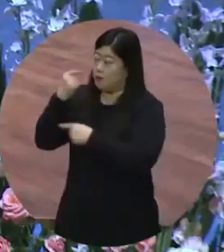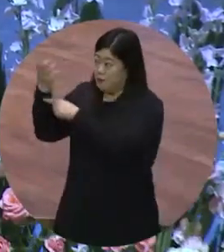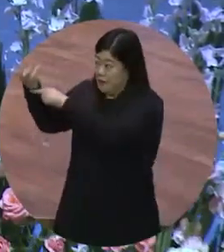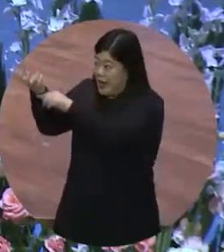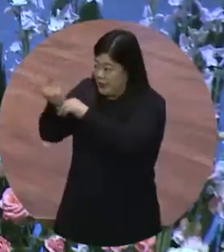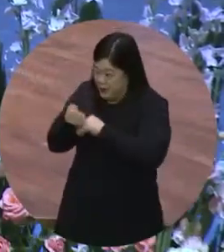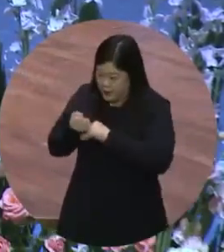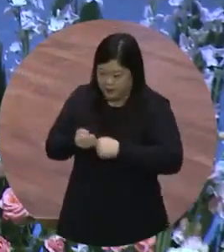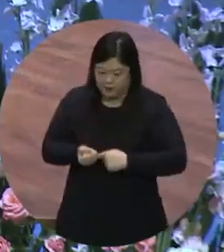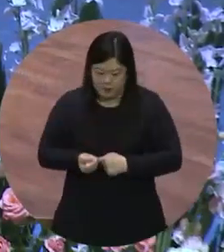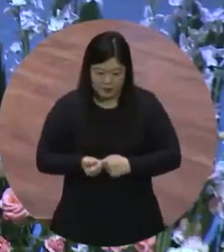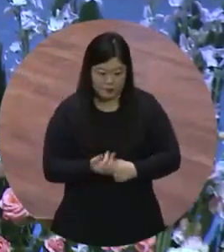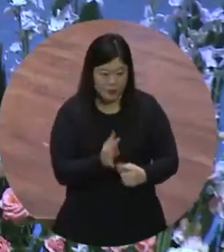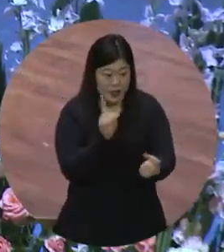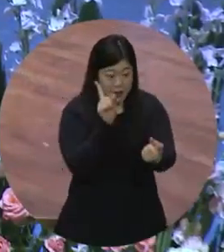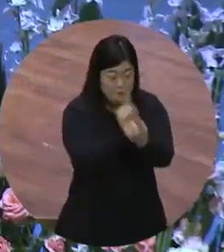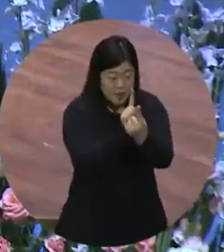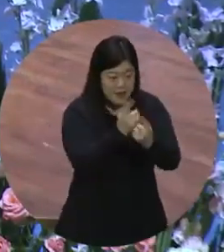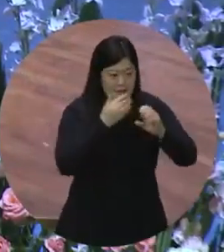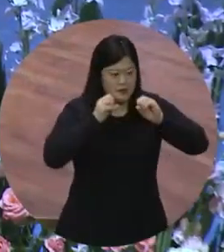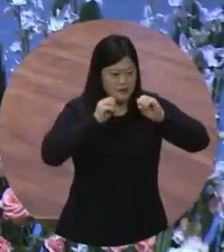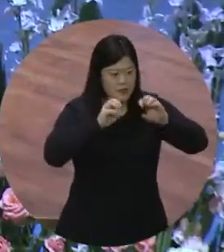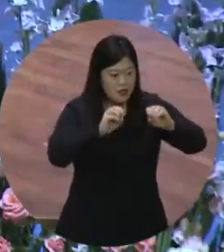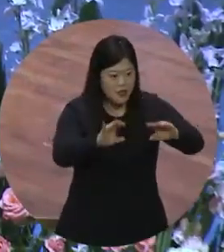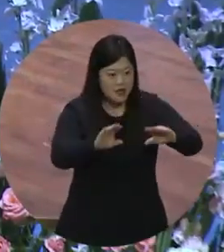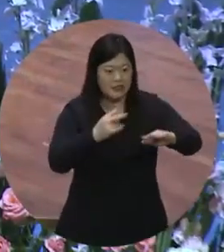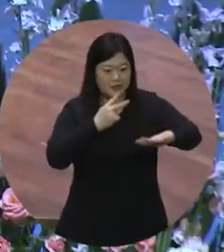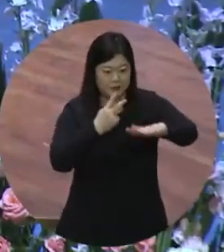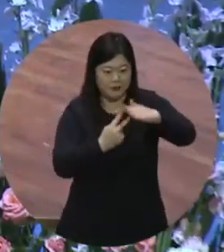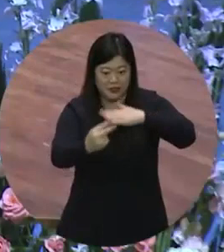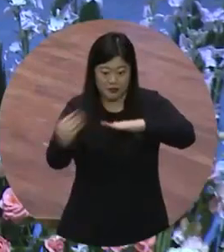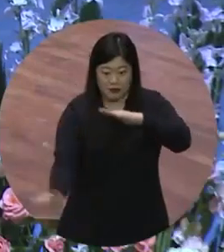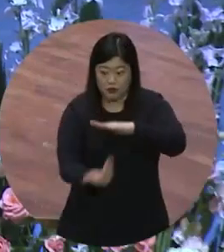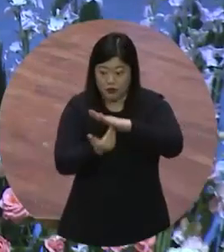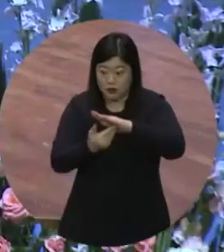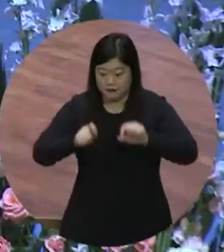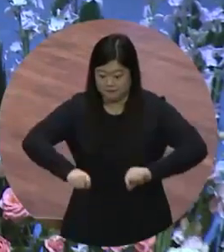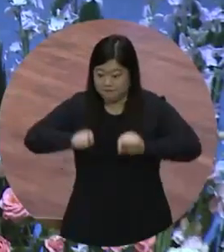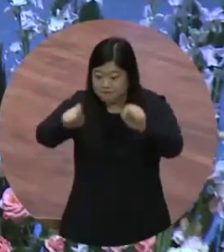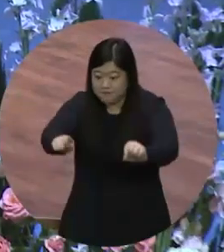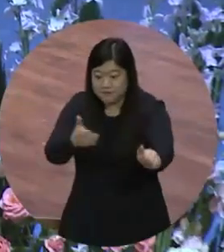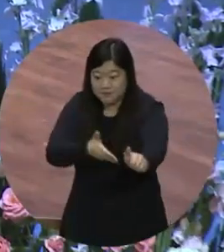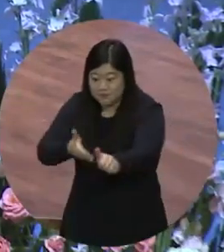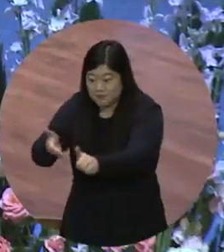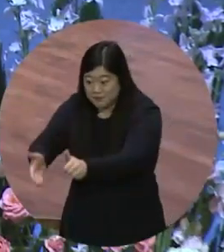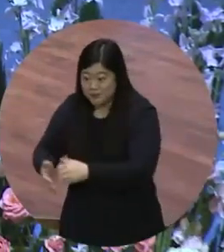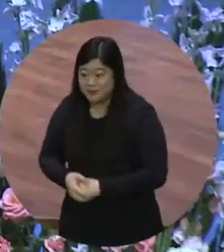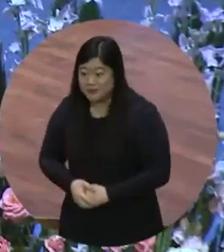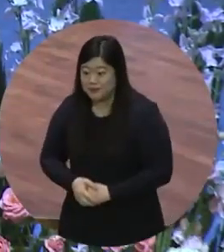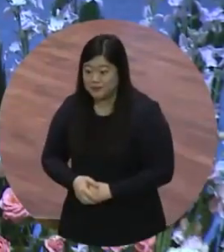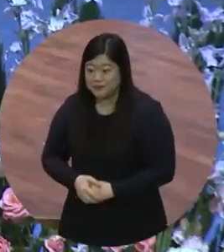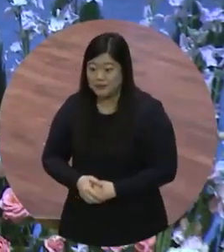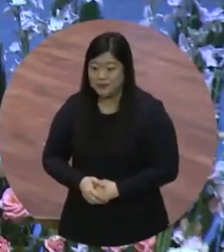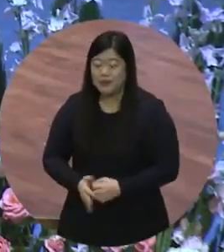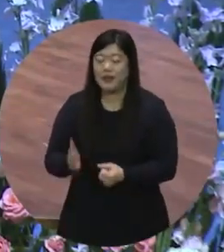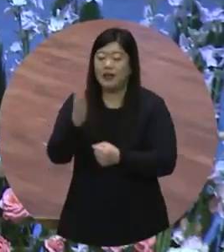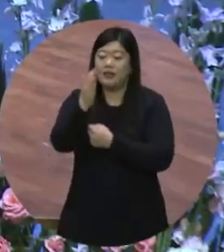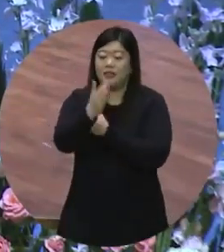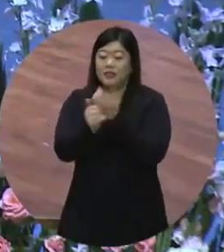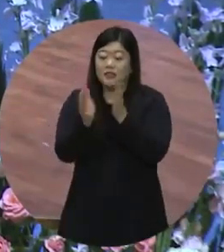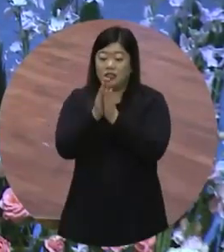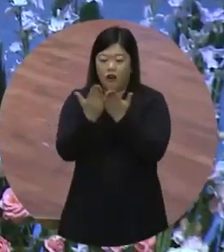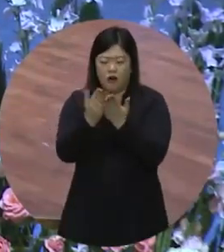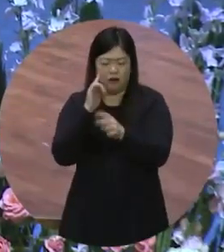선교 비전 실현의 주역으로 부르셨음을 확신하시기 바랍니다. 세계적인 성경신학자